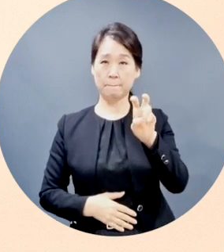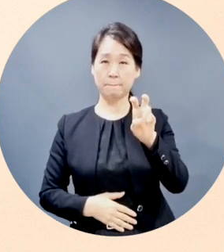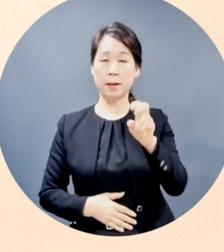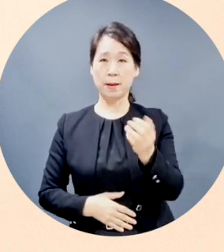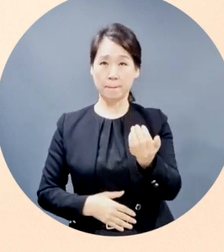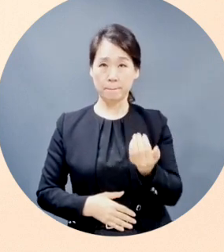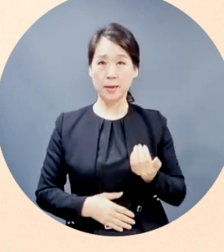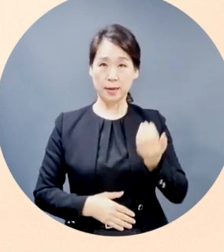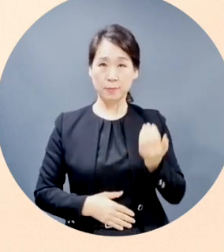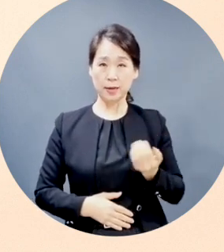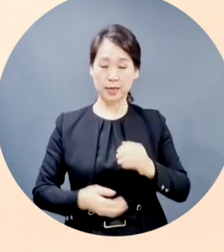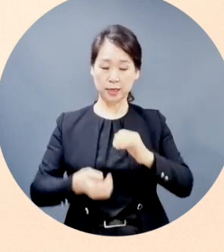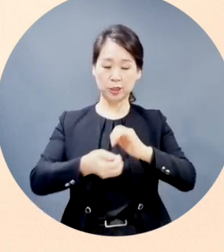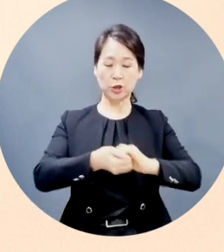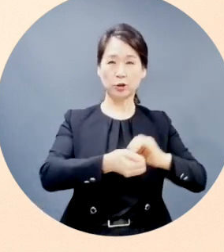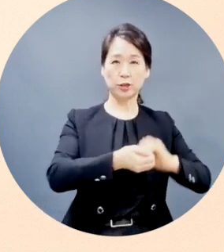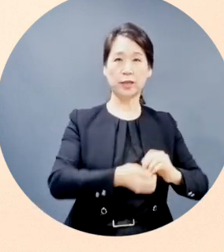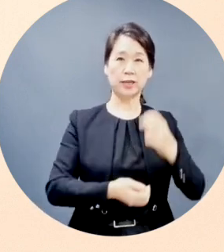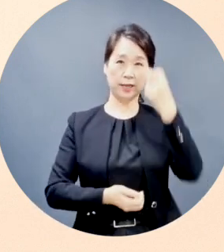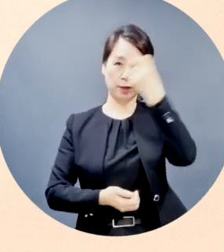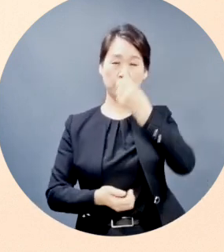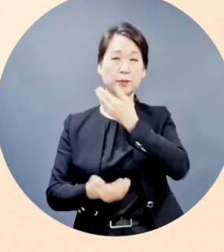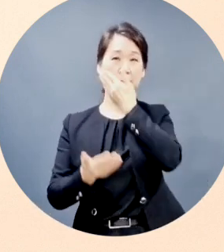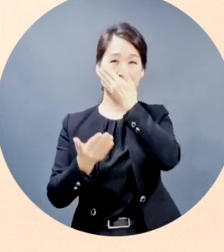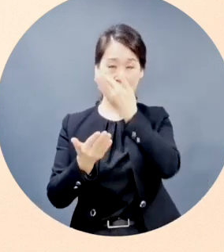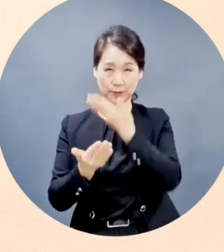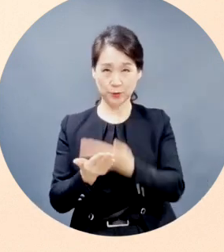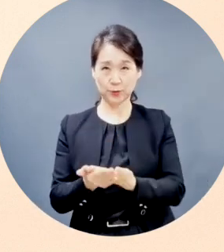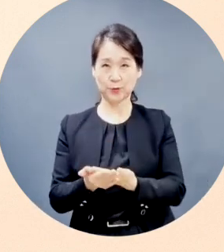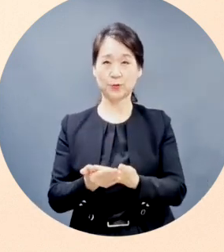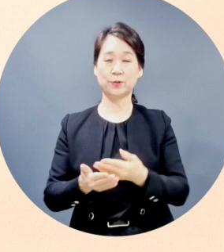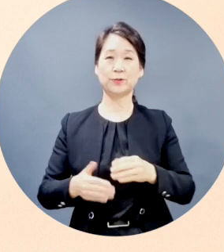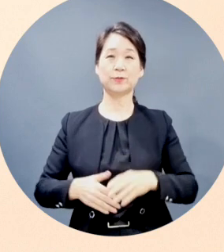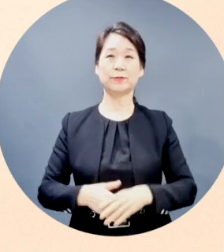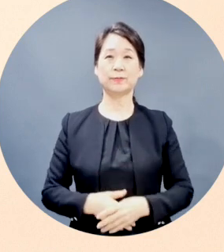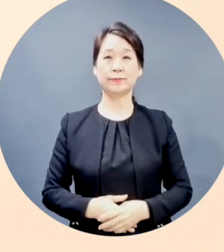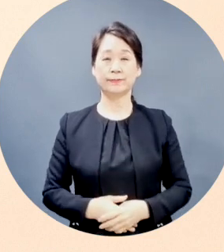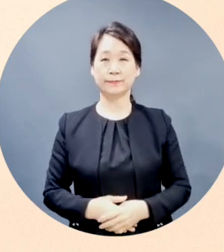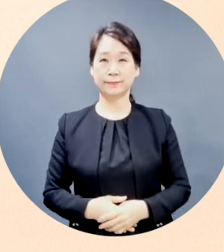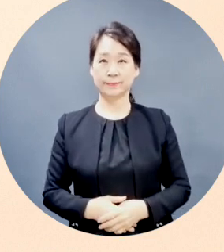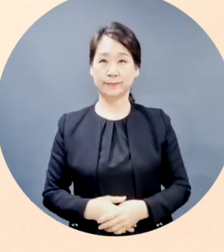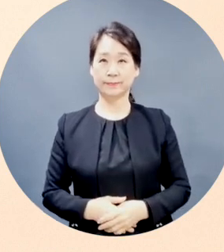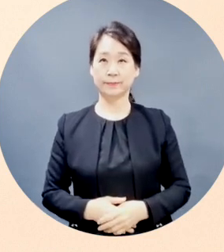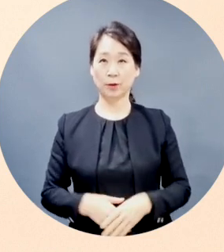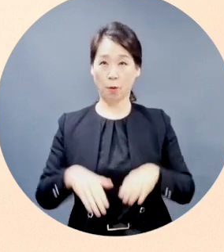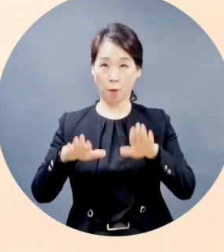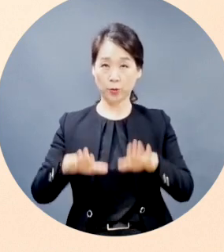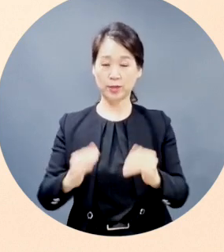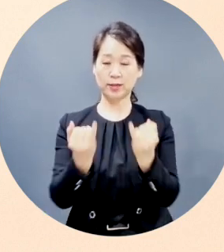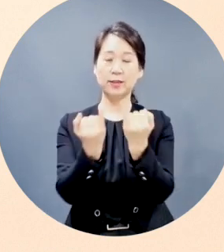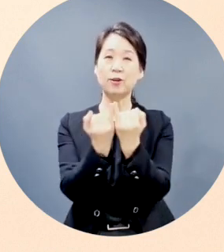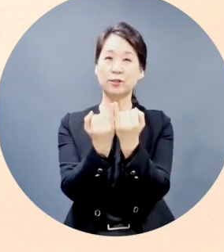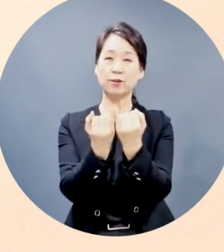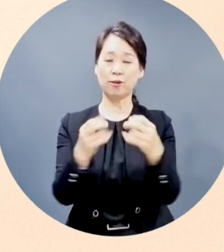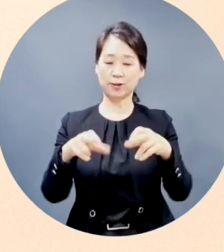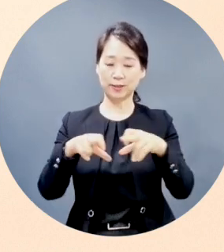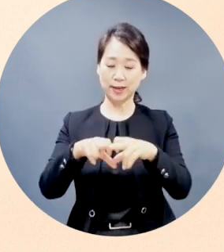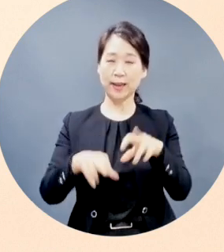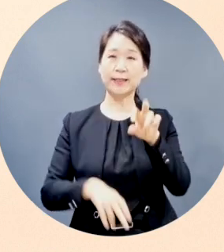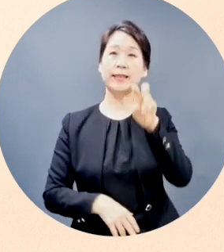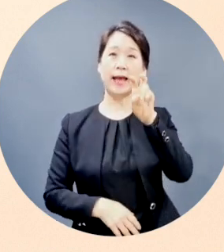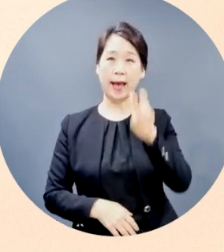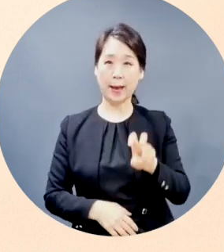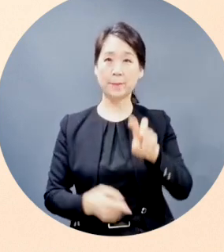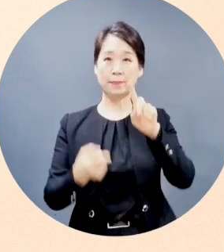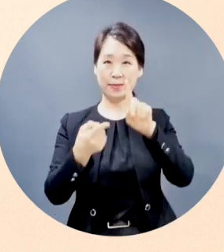예방하려면 암 조기 검진 지침에 따라 검진을 빠짐없이 받는 것이 매우 중요합니다. 이번 시간에는 여성